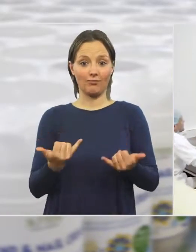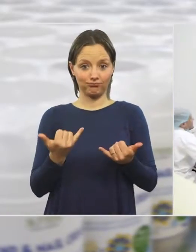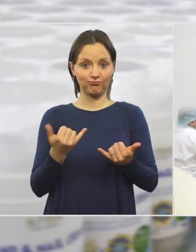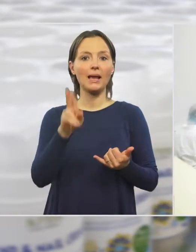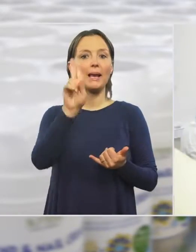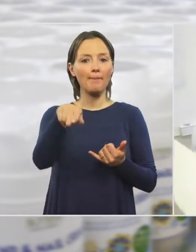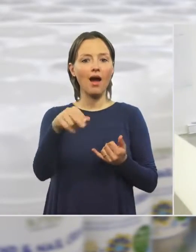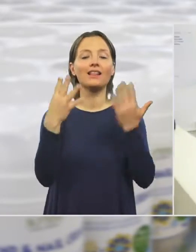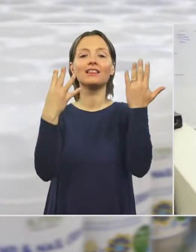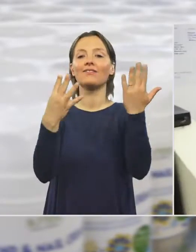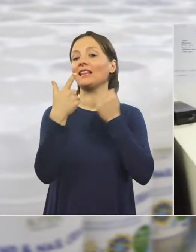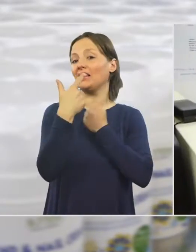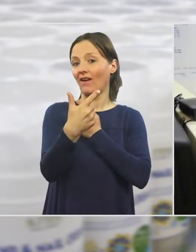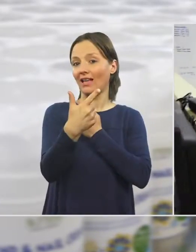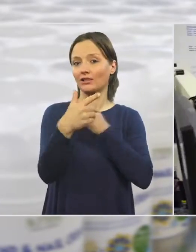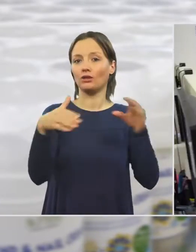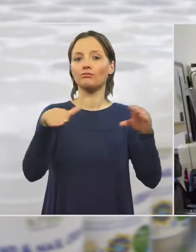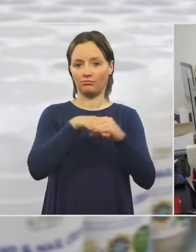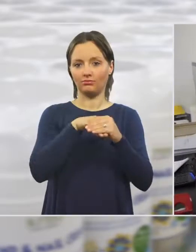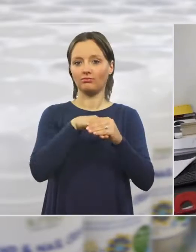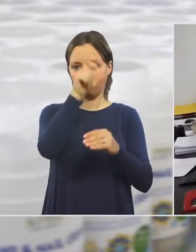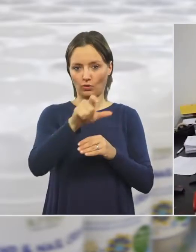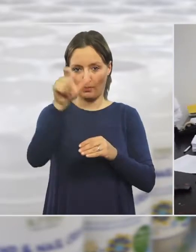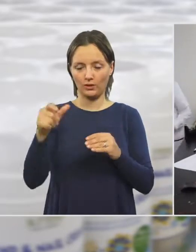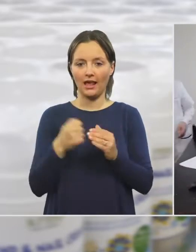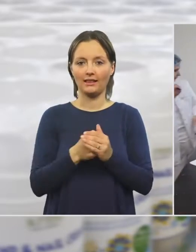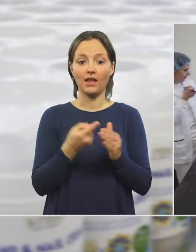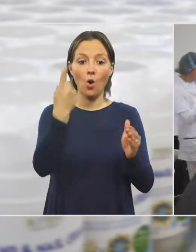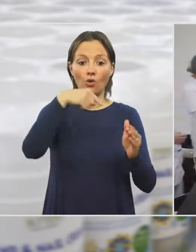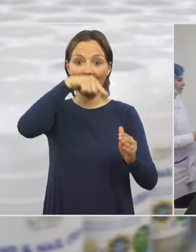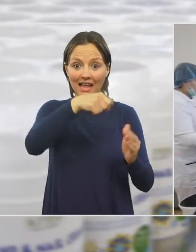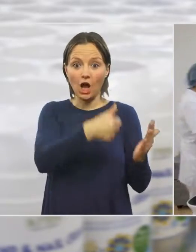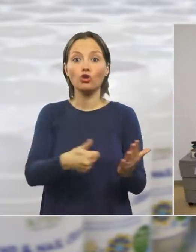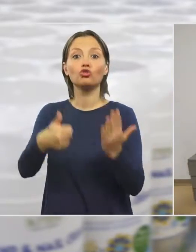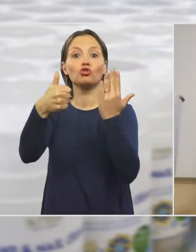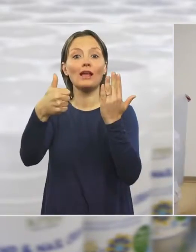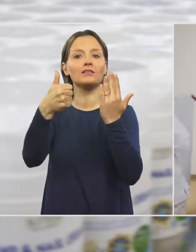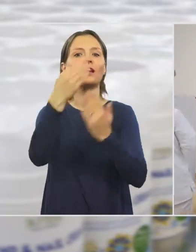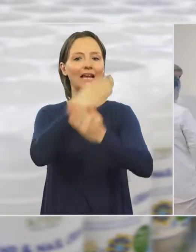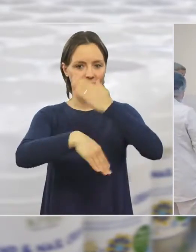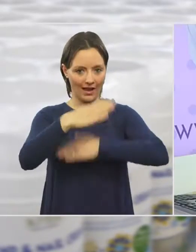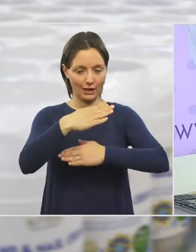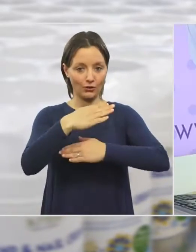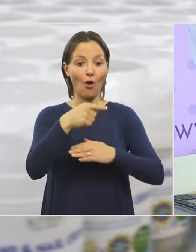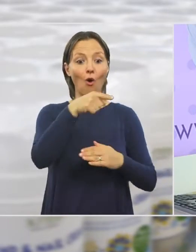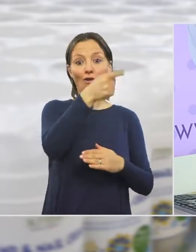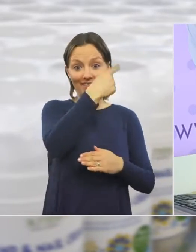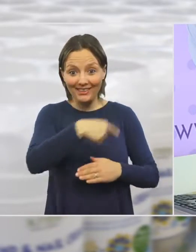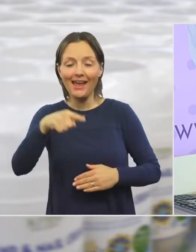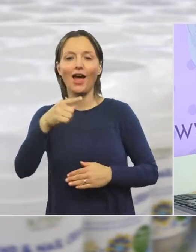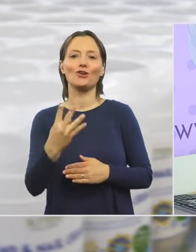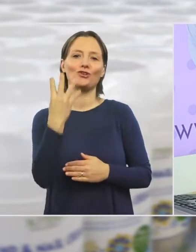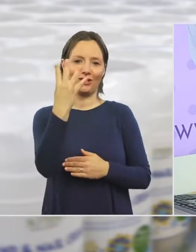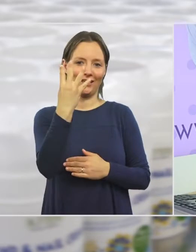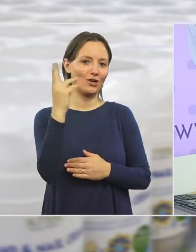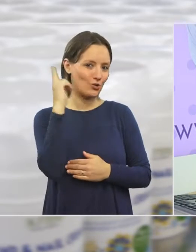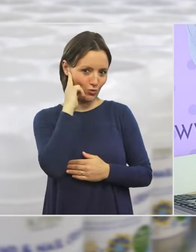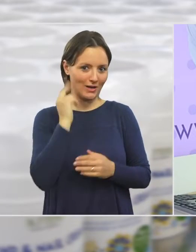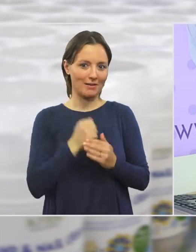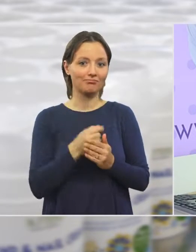Kinezika trenutno zaposluje 29 sodelavcev, od tega je 6 invalidov, med njimi so 4